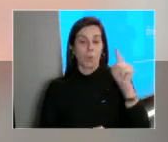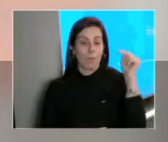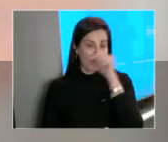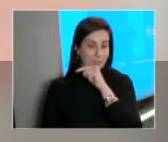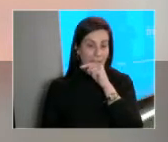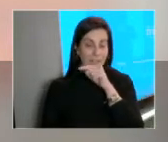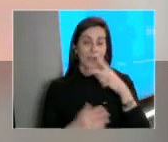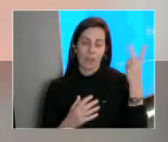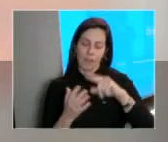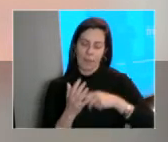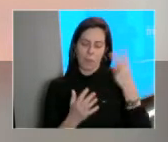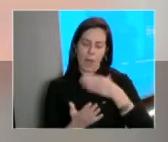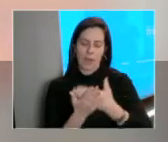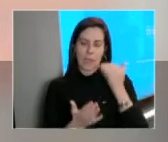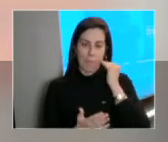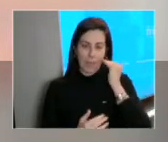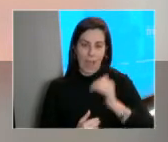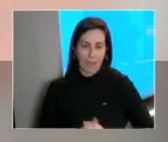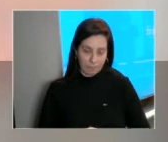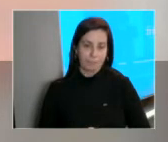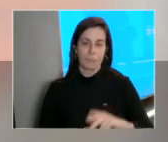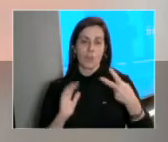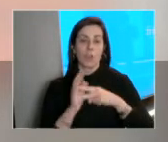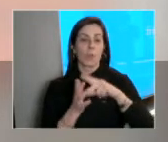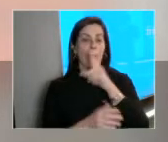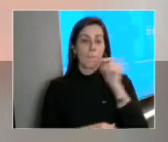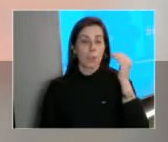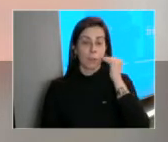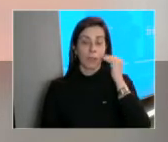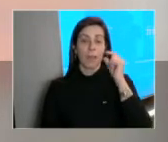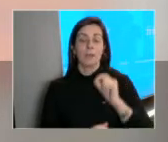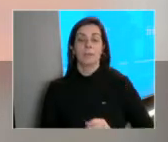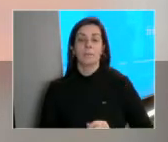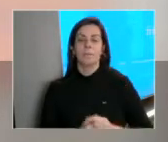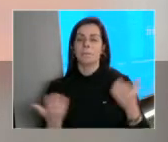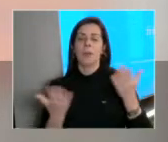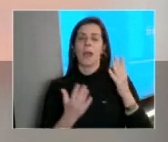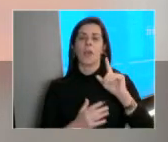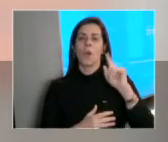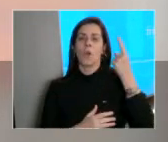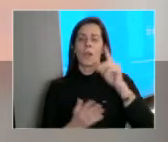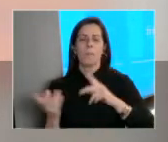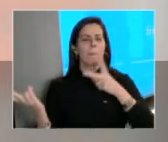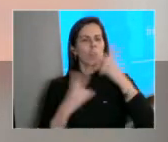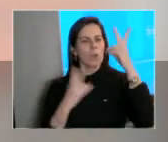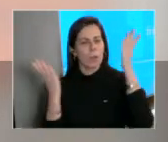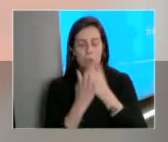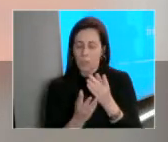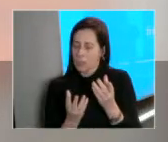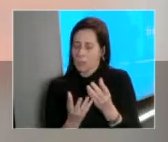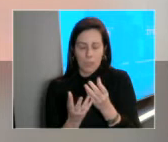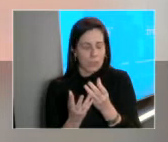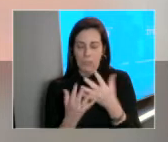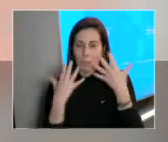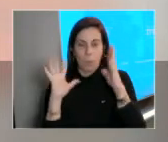להחמיץ, כוונה כמובן את ההצעה האמריקאית של תוכנית המאה. מלמעלה, מה קורה בסורוקה? שימו לב, זה סיפור